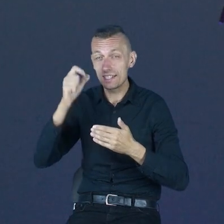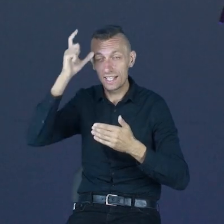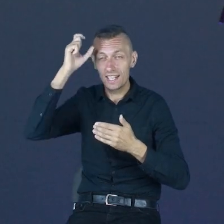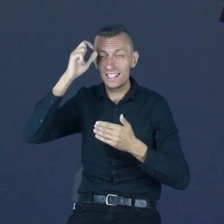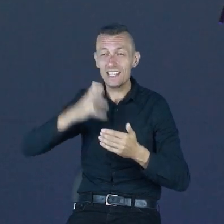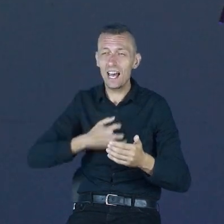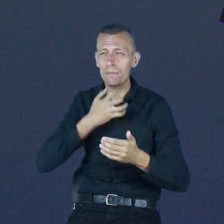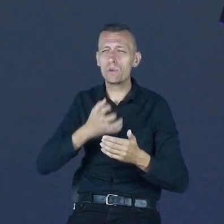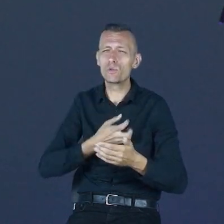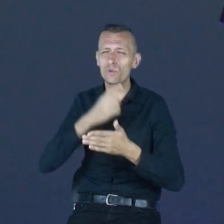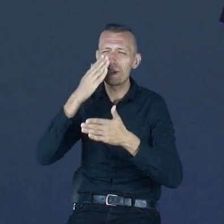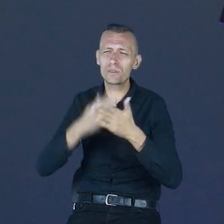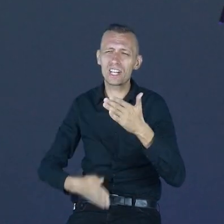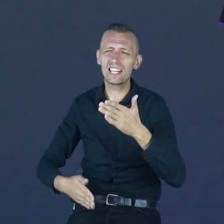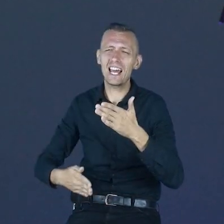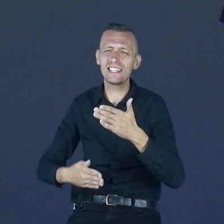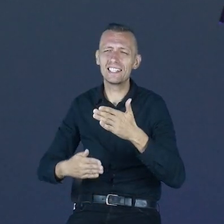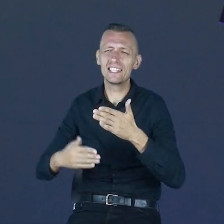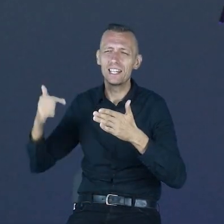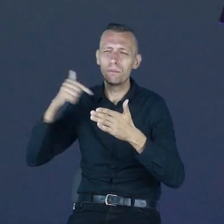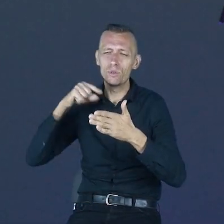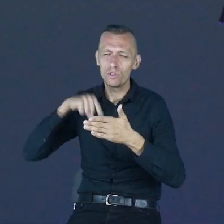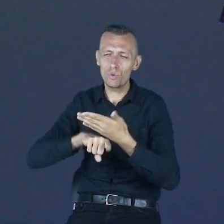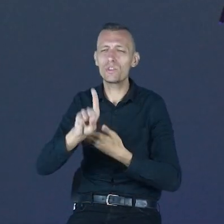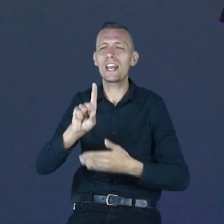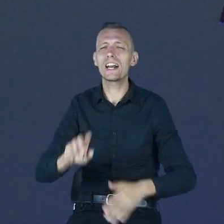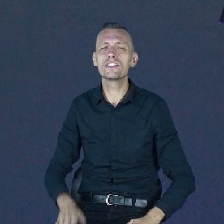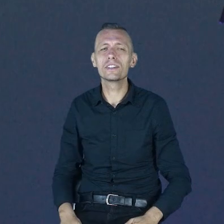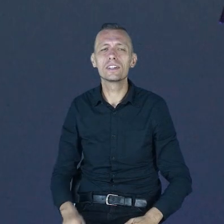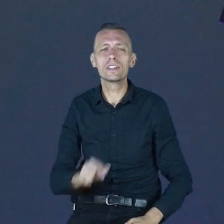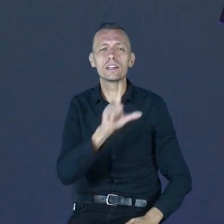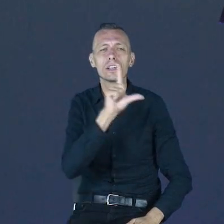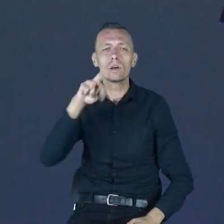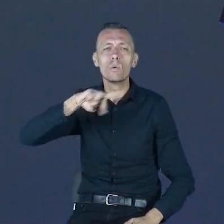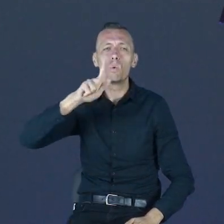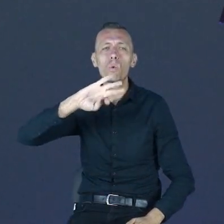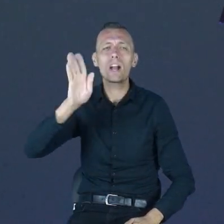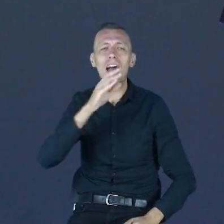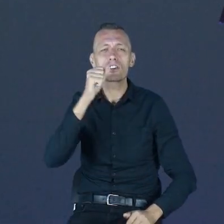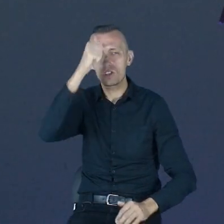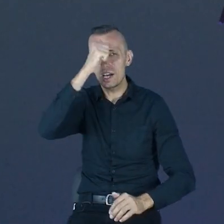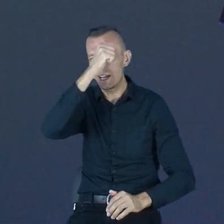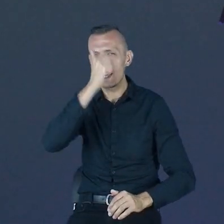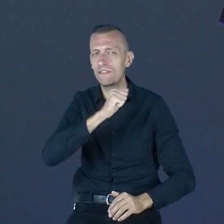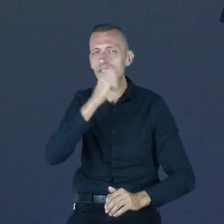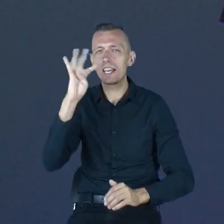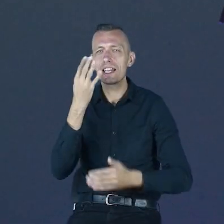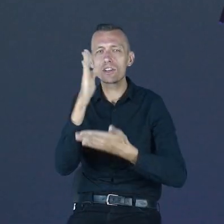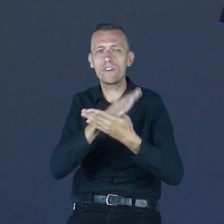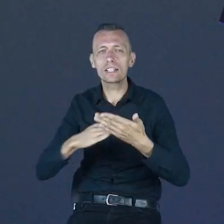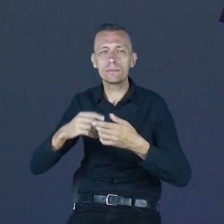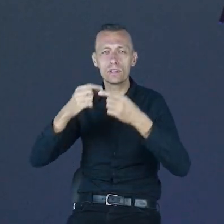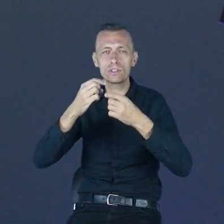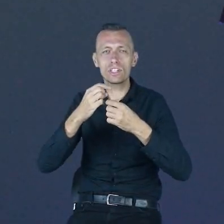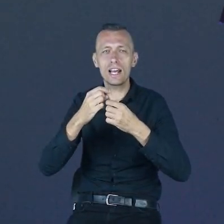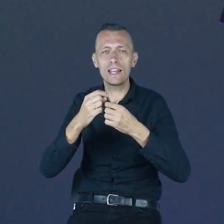uciekać. Tak zrobił przed Chrystusem. W Łukasza w 4 rozdziale, w wierszu 13 czytamy